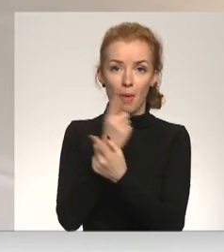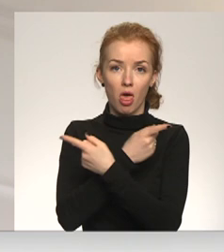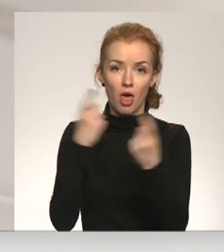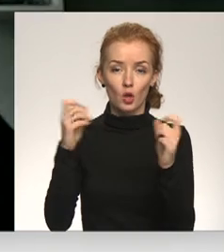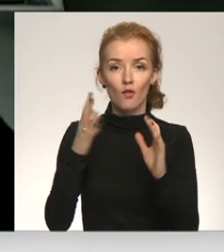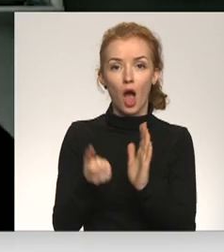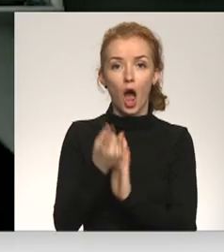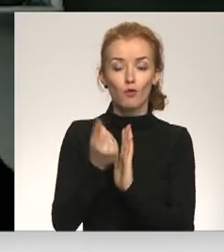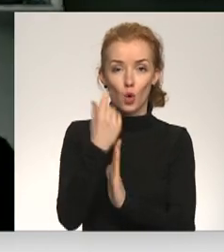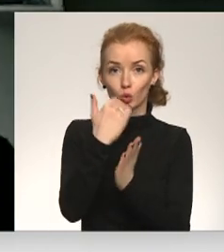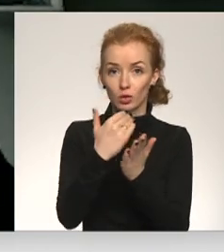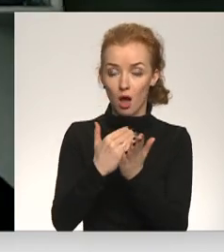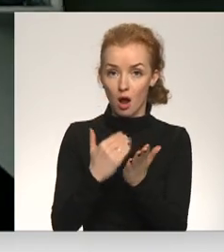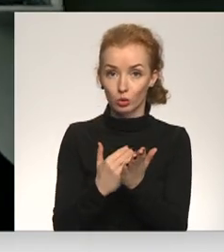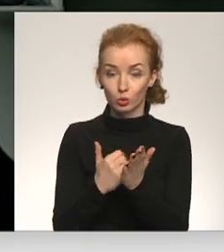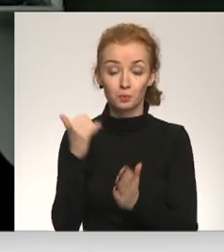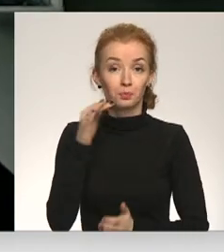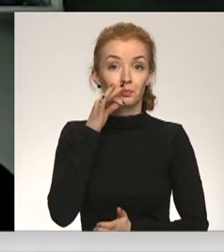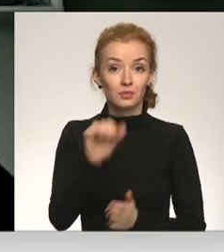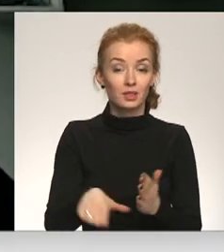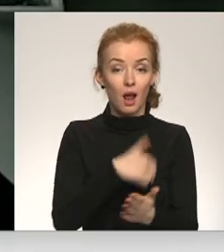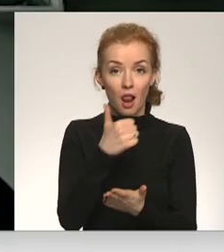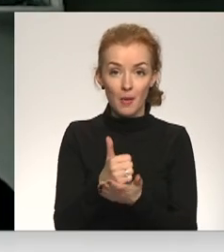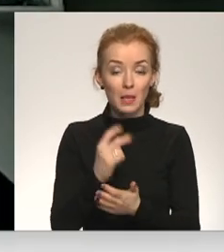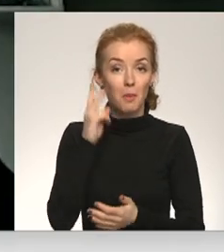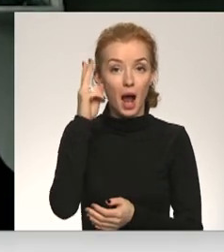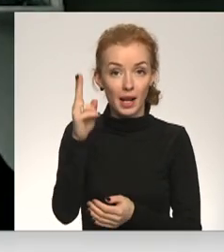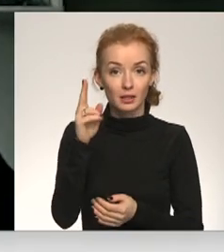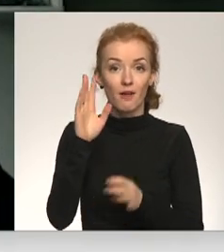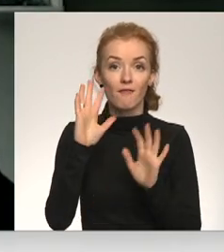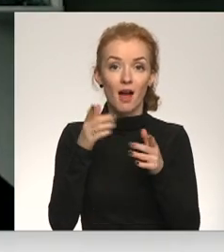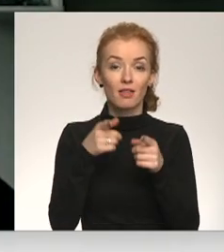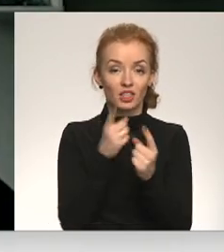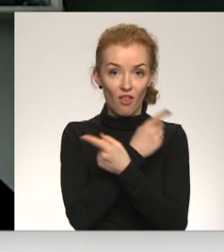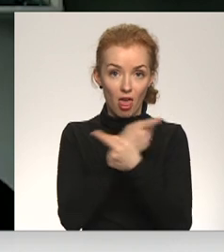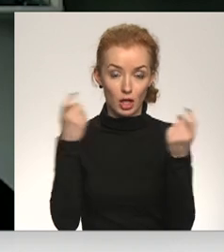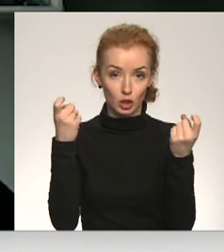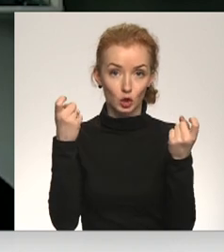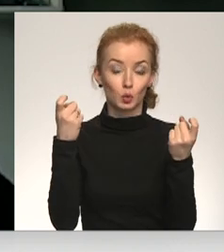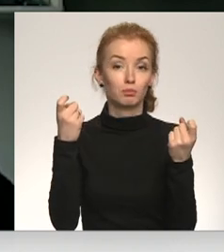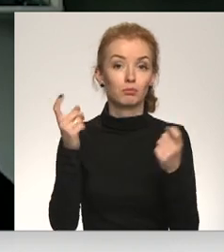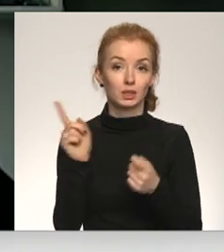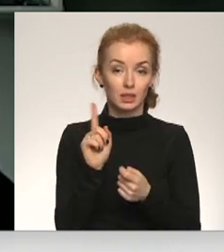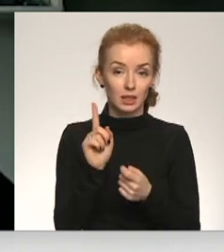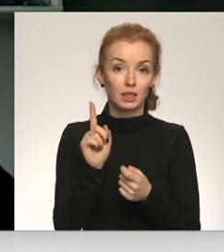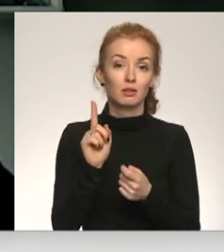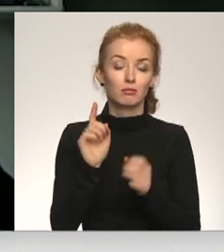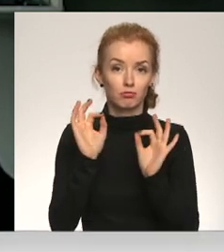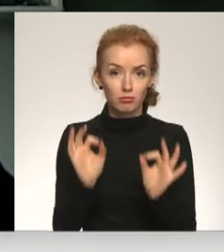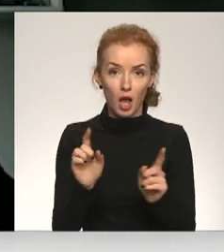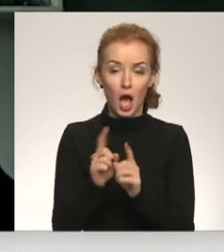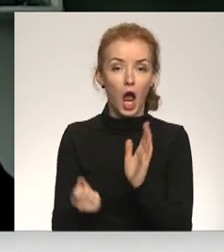sarakstu. Galvenais ir pārliecināties par ziņas vēstījumu, pārliecināties par ziņas